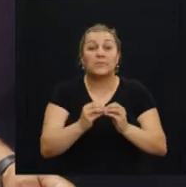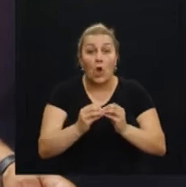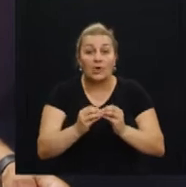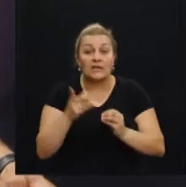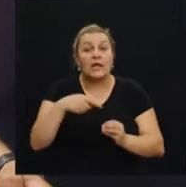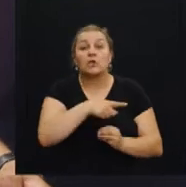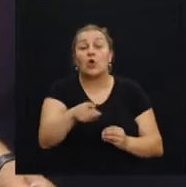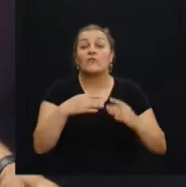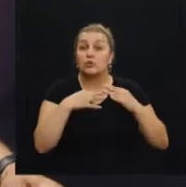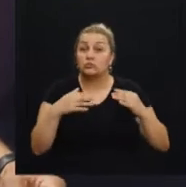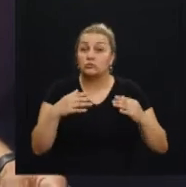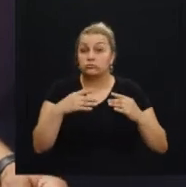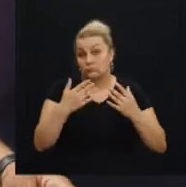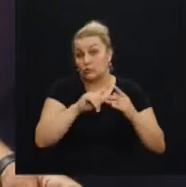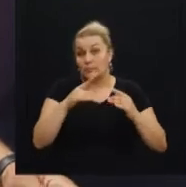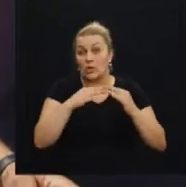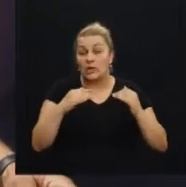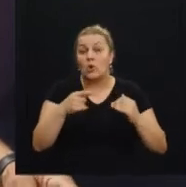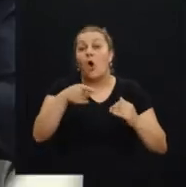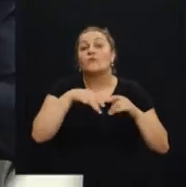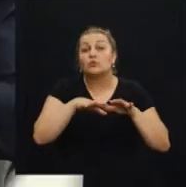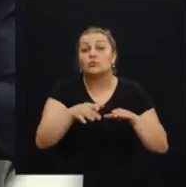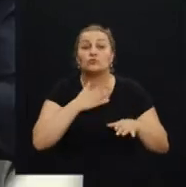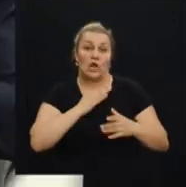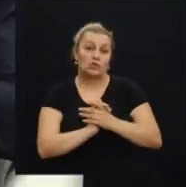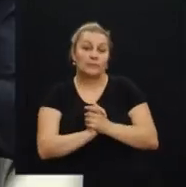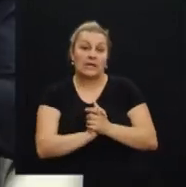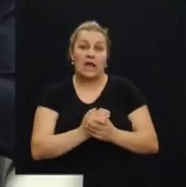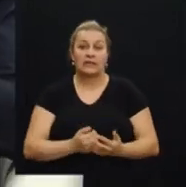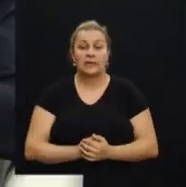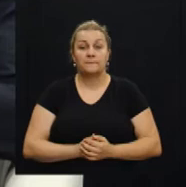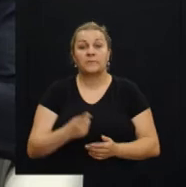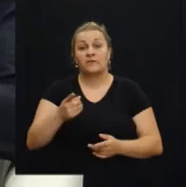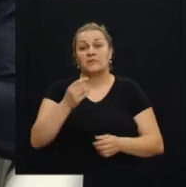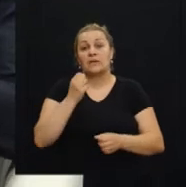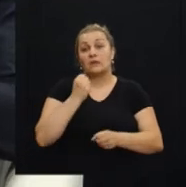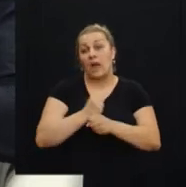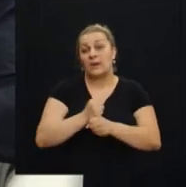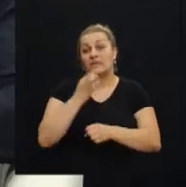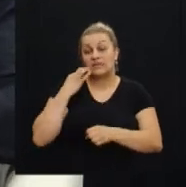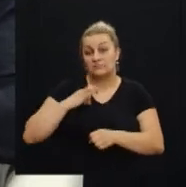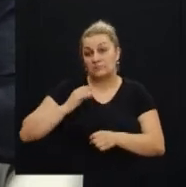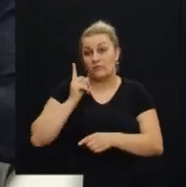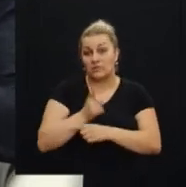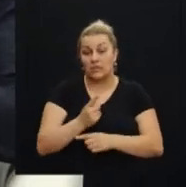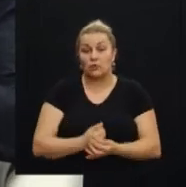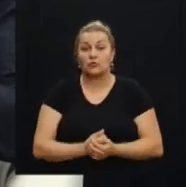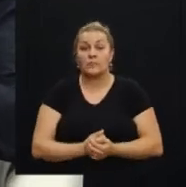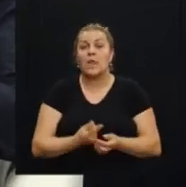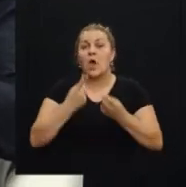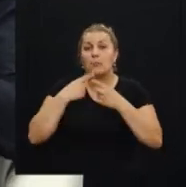ti ljudi su naši veliki prijatelji. Da, zadaća je izvršena. Ono što vas moram posebno pitati,